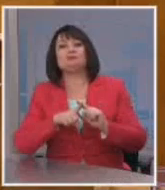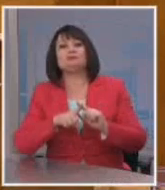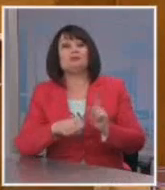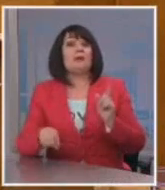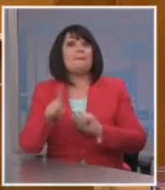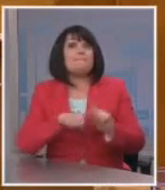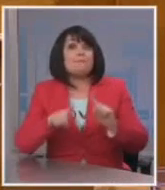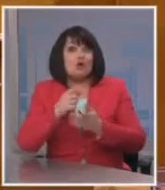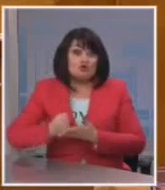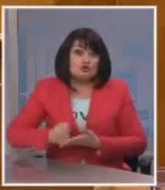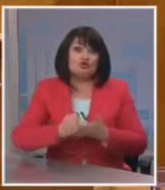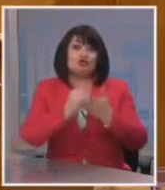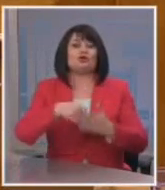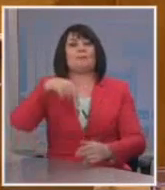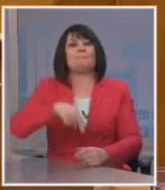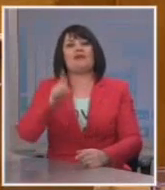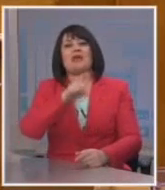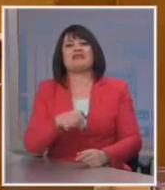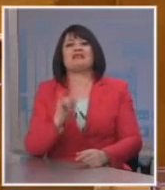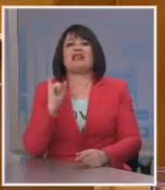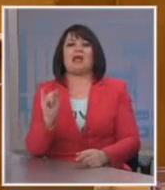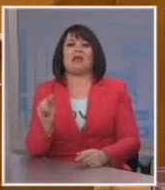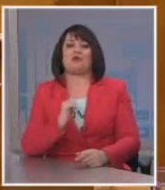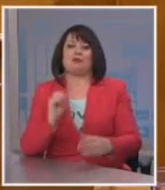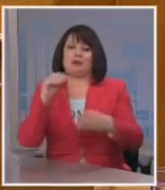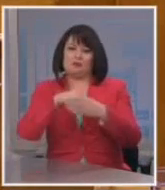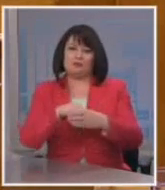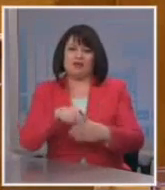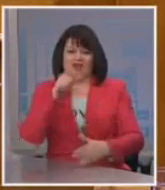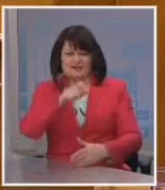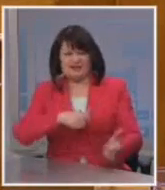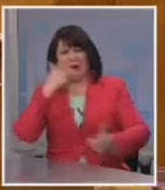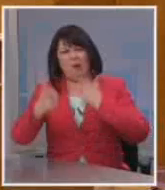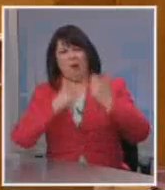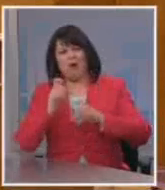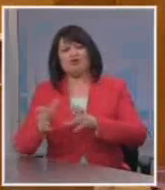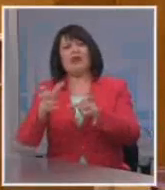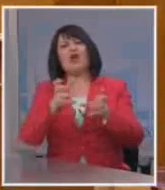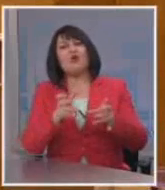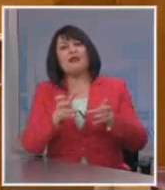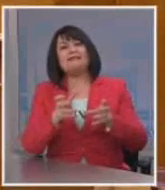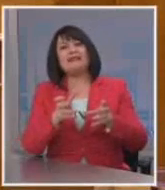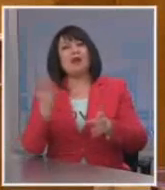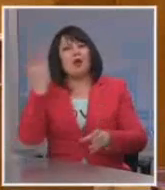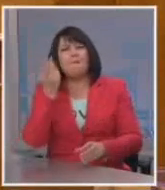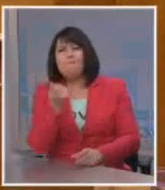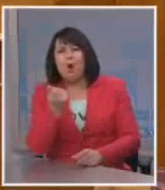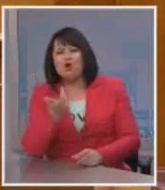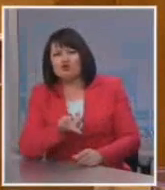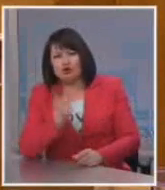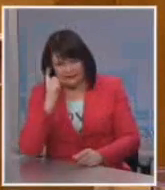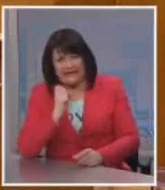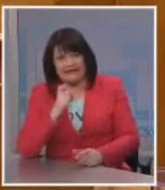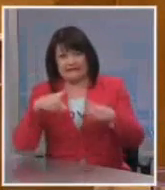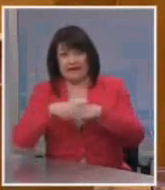Ποιοι στήριξαν το PSI, κυρία Βούλτεψη? Εσείς ουρλιάζετε στις τηλεοράσεις. Ξέρετε πόσο κόστησε το PSI? Από στοιχεία της